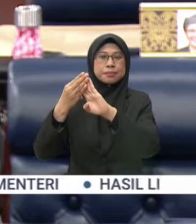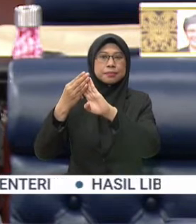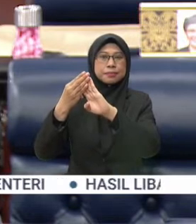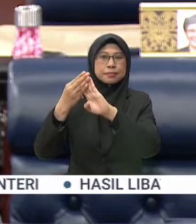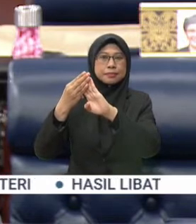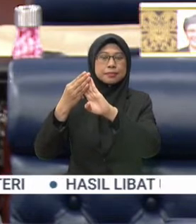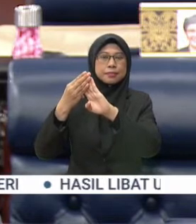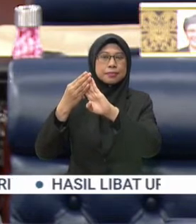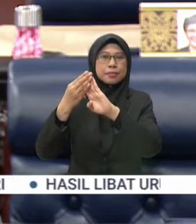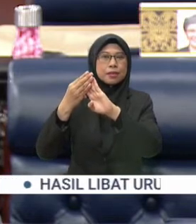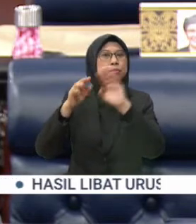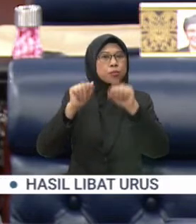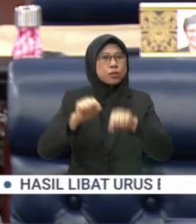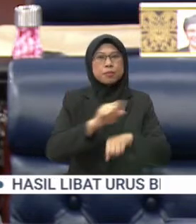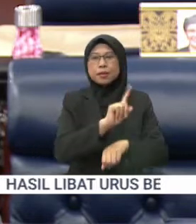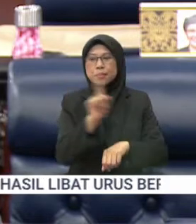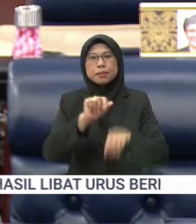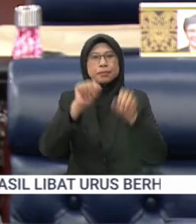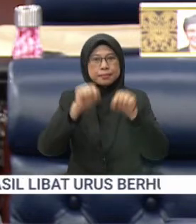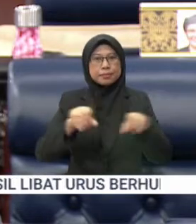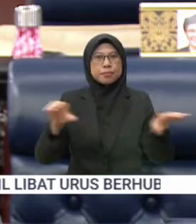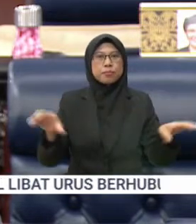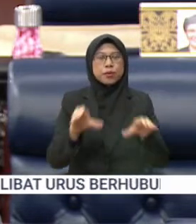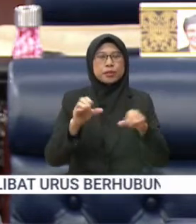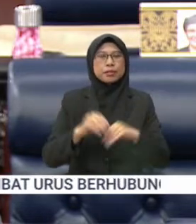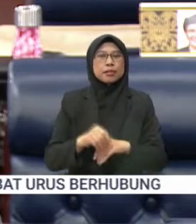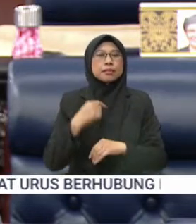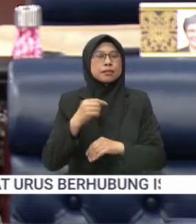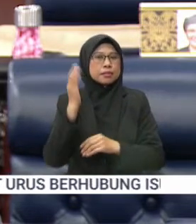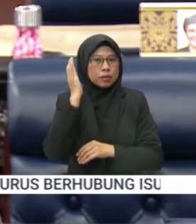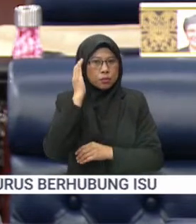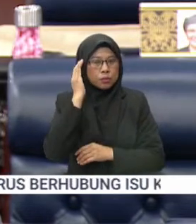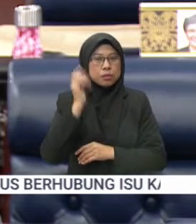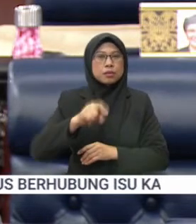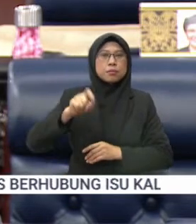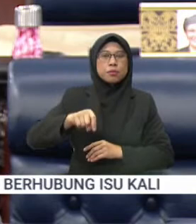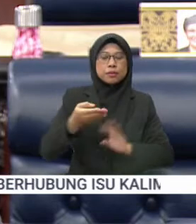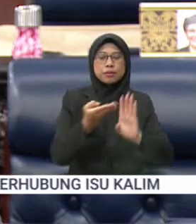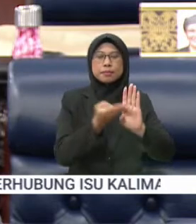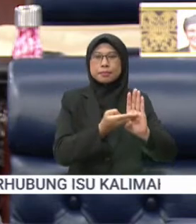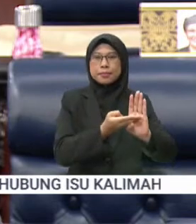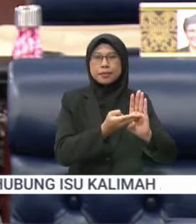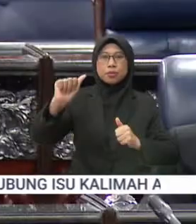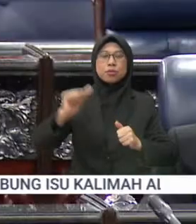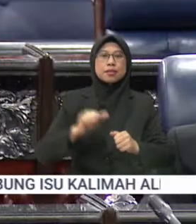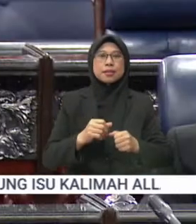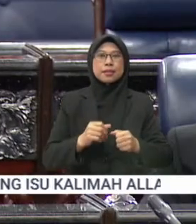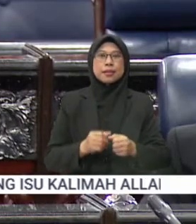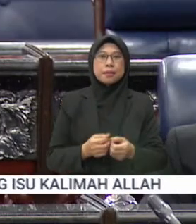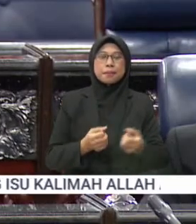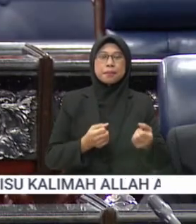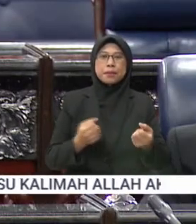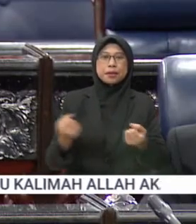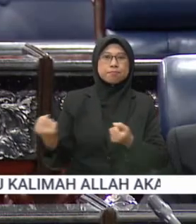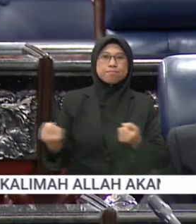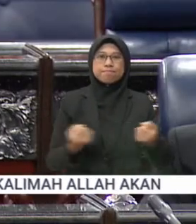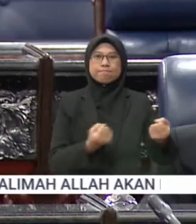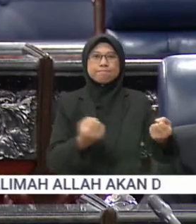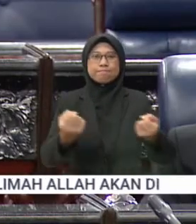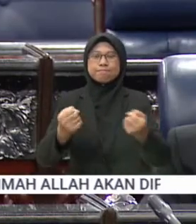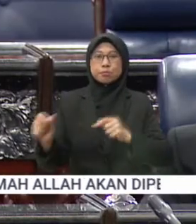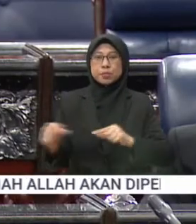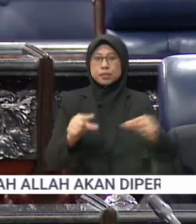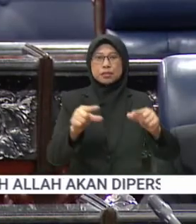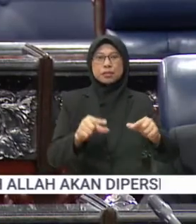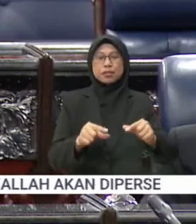mungkin boleh dibuat di mana-mana kita maklum tentang keperluan bank ini di mana-manalah kita menyelesaikan